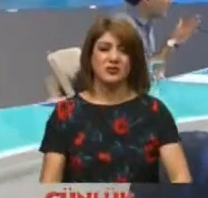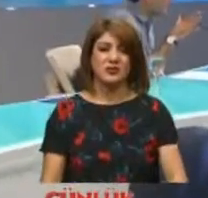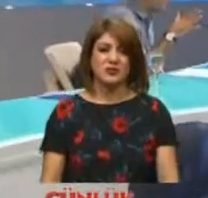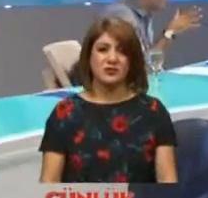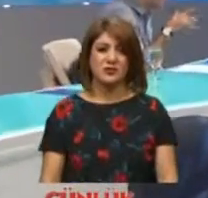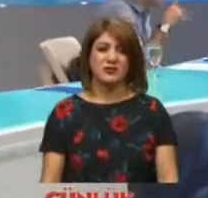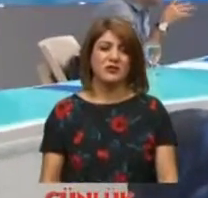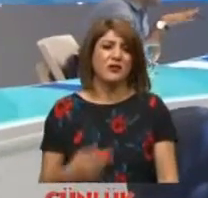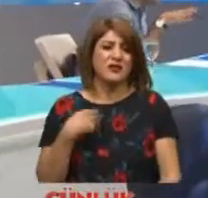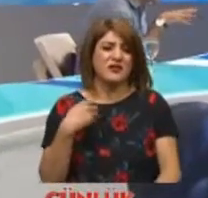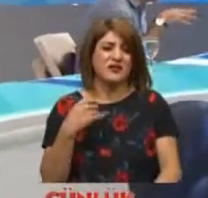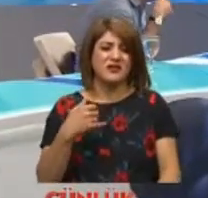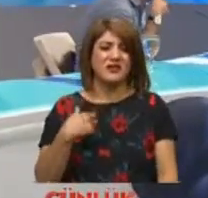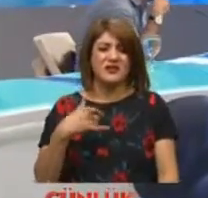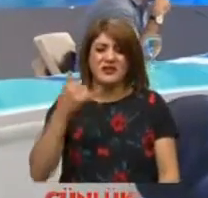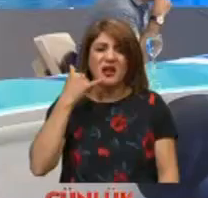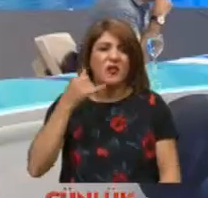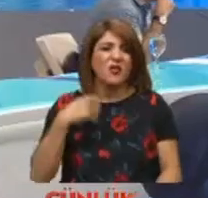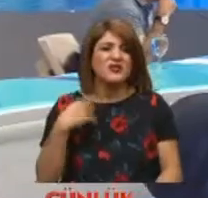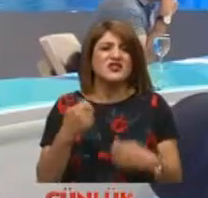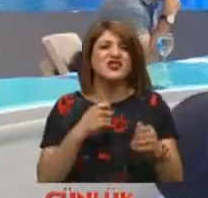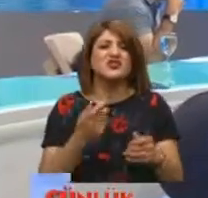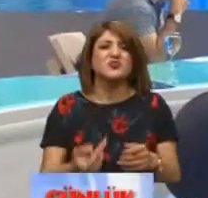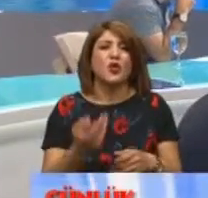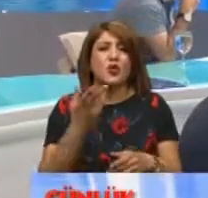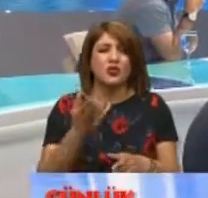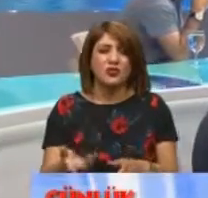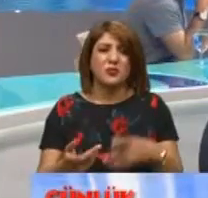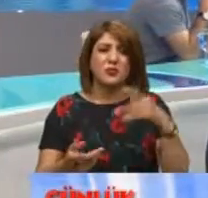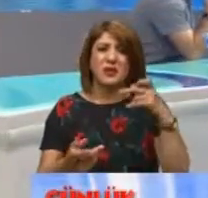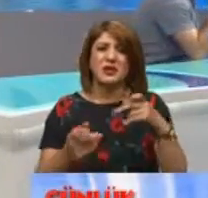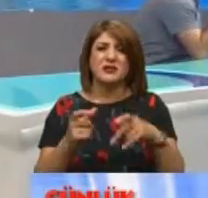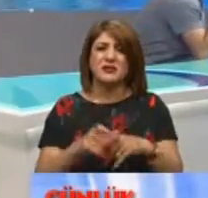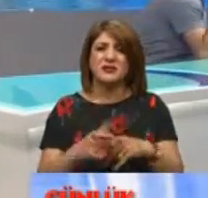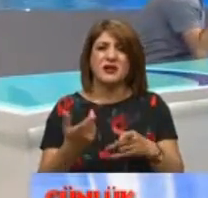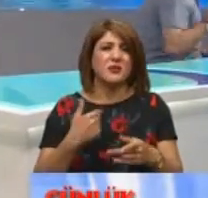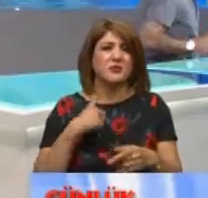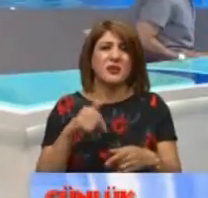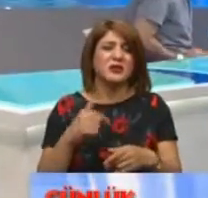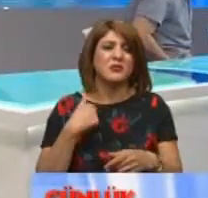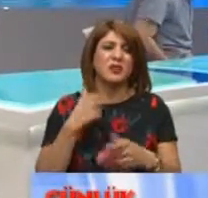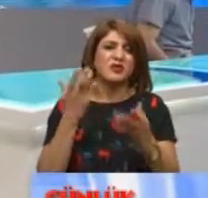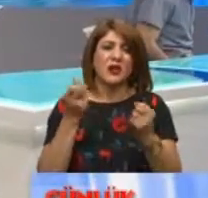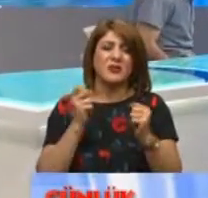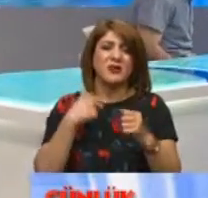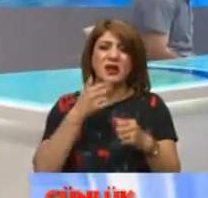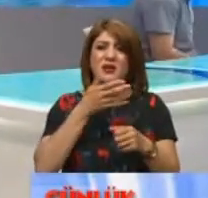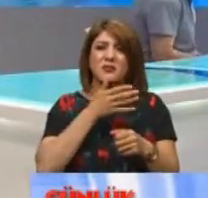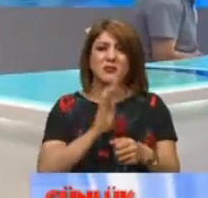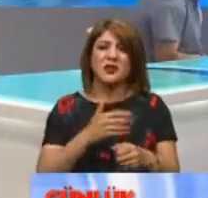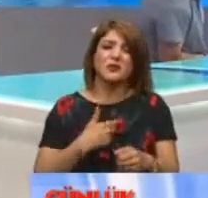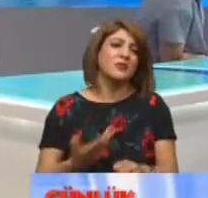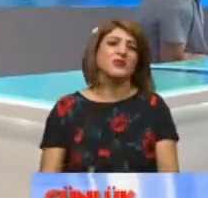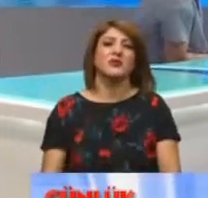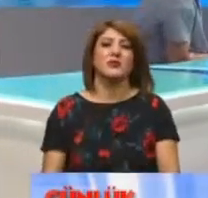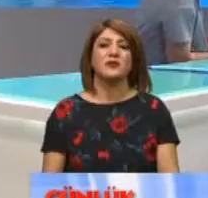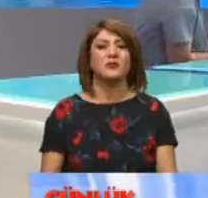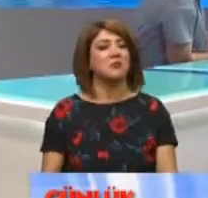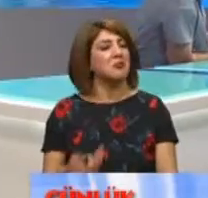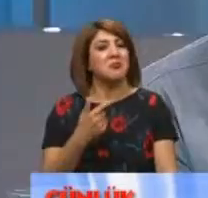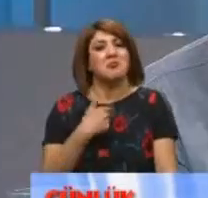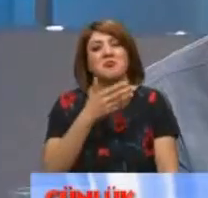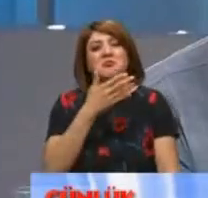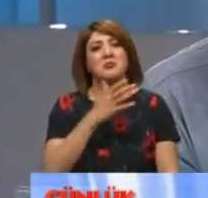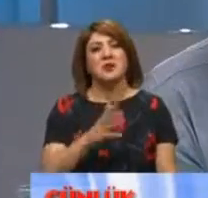Telefonum işe yaramaz için. Diyor. PDA yok diyor. PDA neydi? PDA valla benim yanımda da bugün almadım işte. PDA bende de yok ama bilmiyorum. Bak